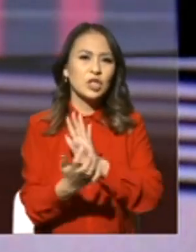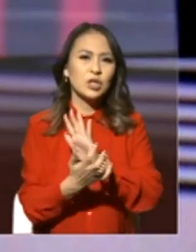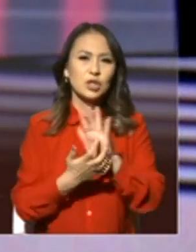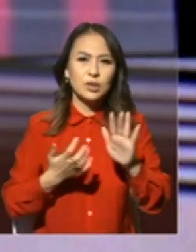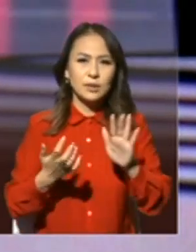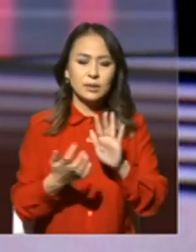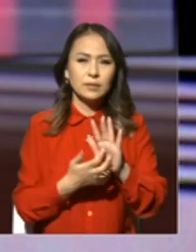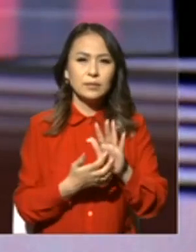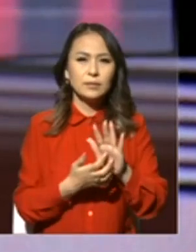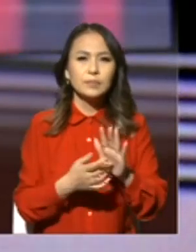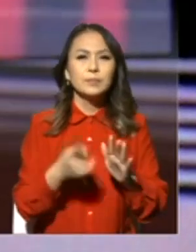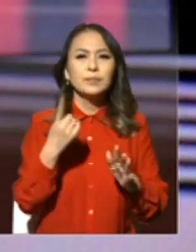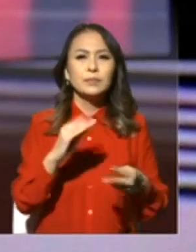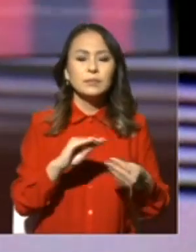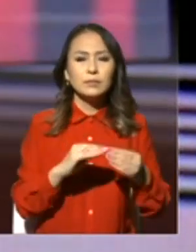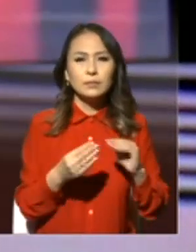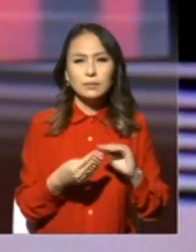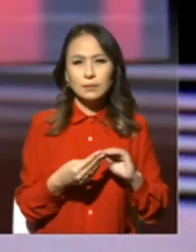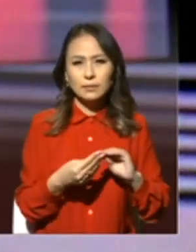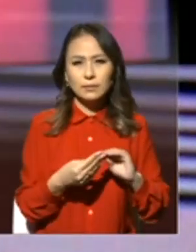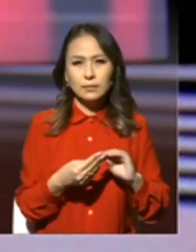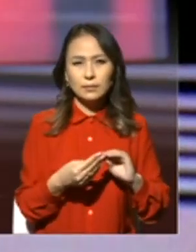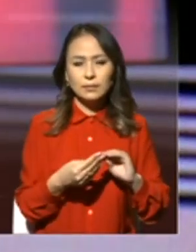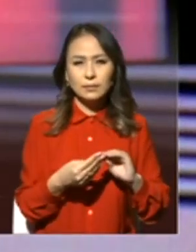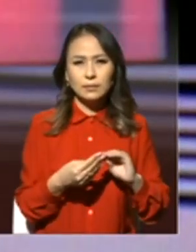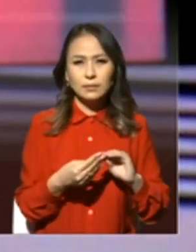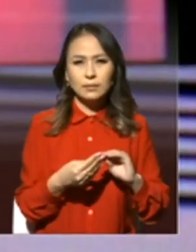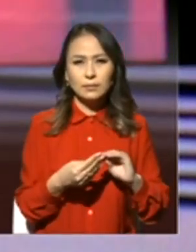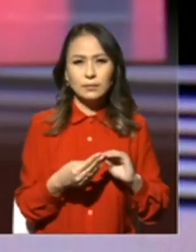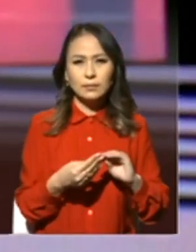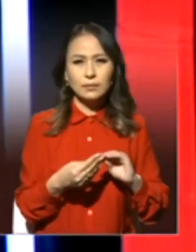кейін ол бір мәселе. Сейіт мырза айтқан мәселе ғой.